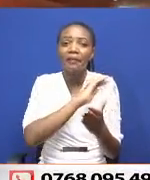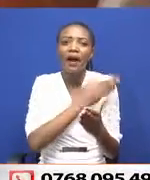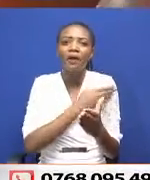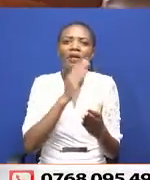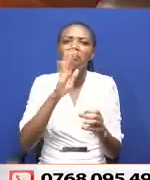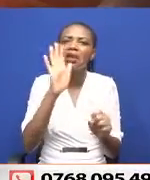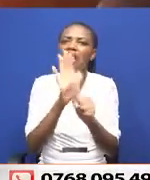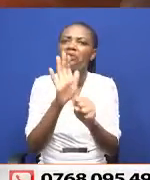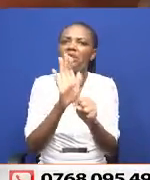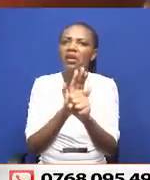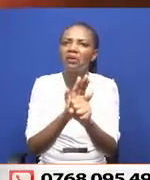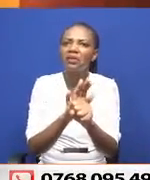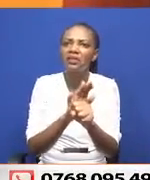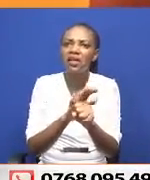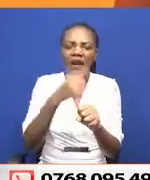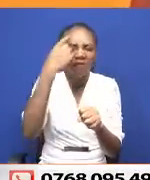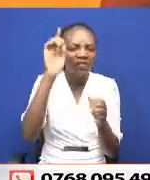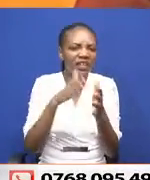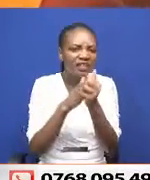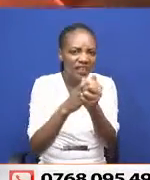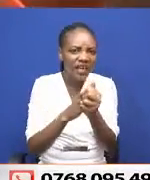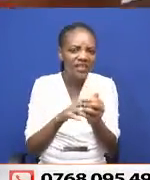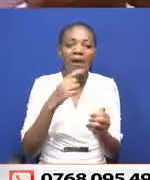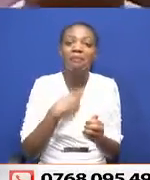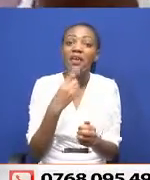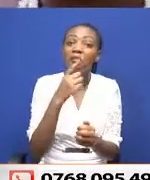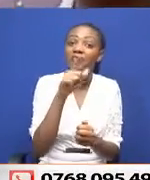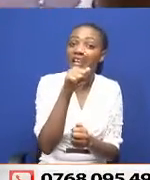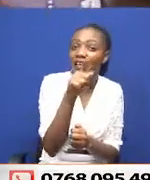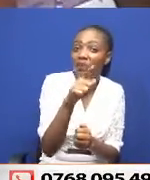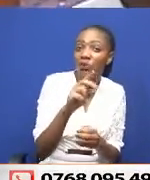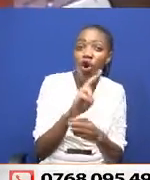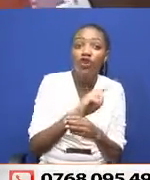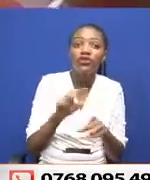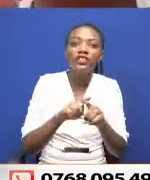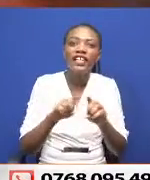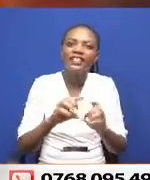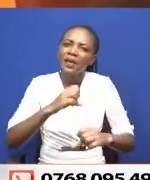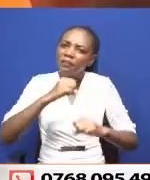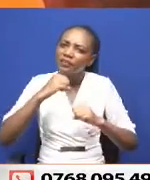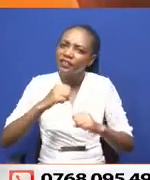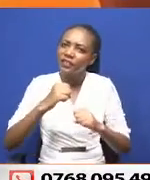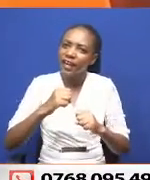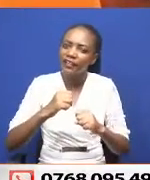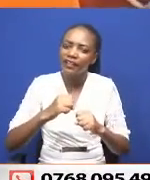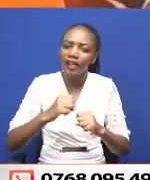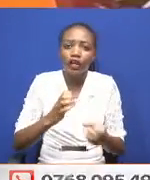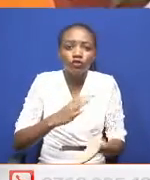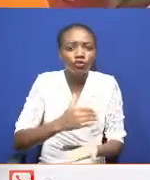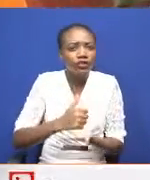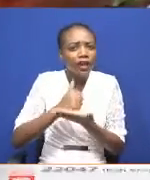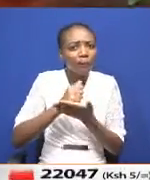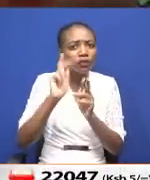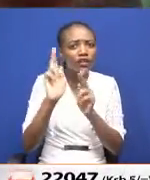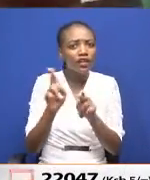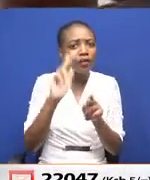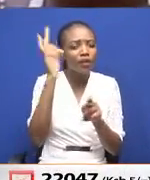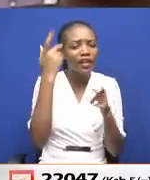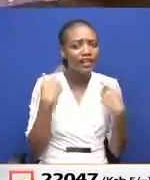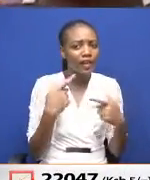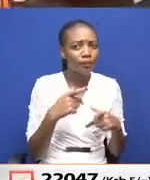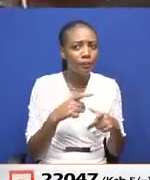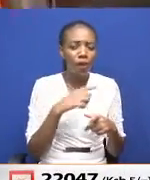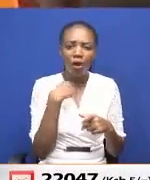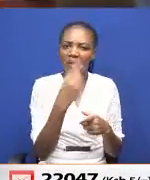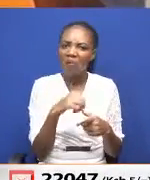kwa upande ya executive. Mimi nawaambia watumie hiyo nguvu ya kumpigania Mkenya wa kawaida wa sahihi, ambaye wakati